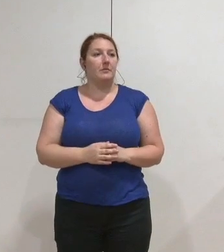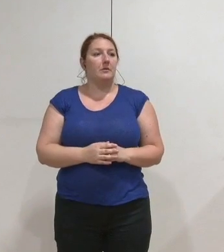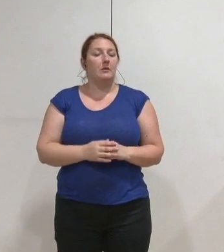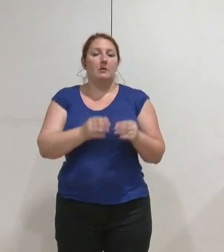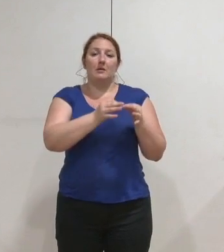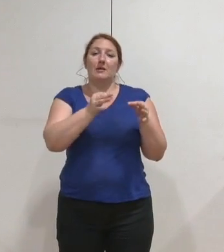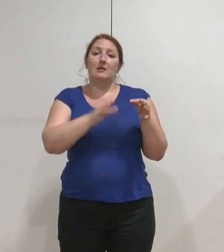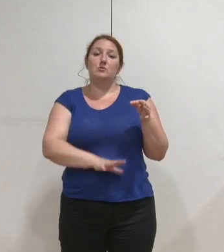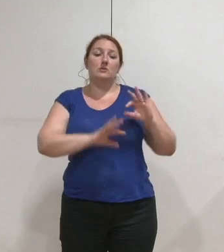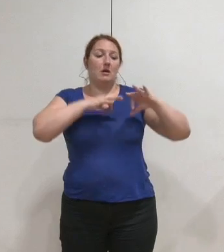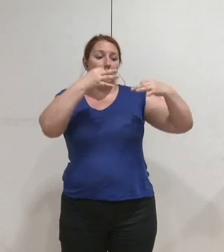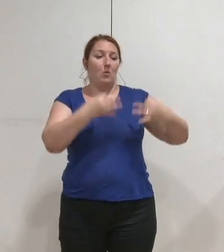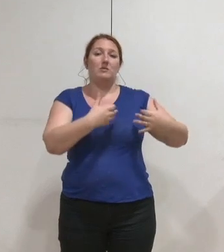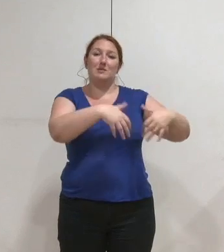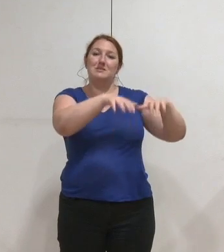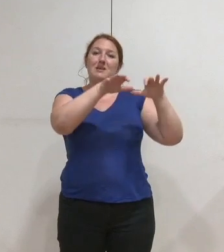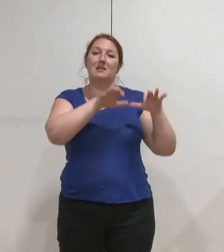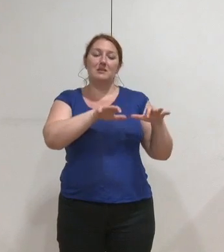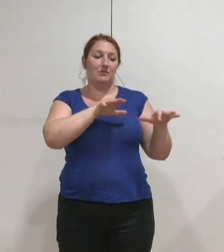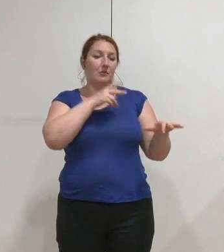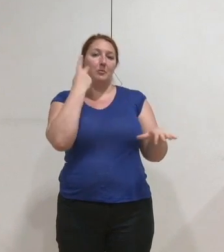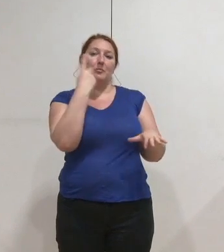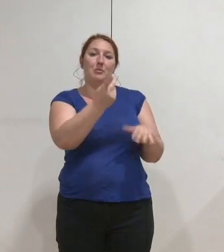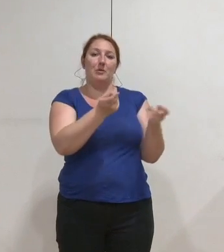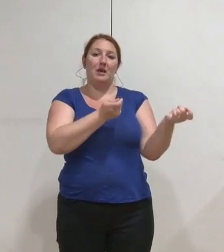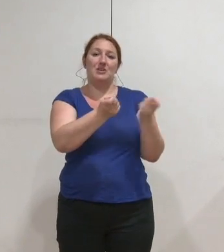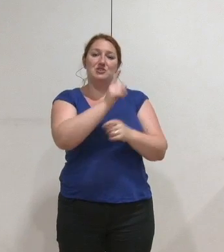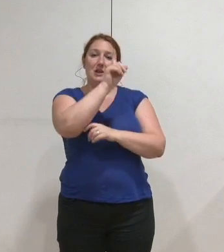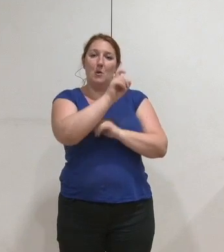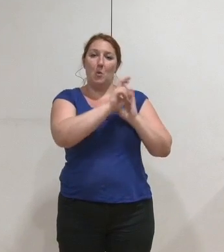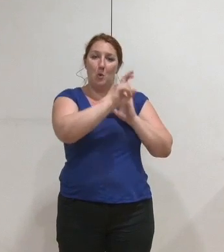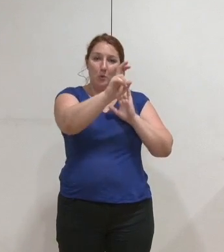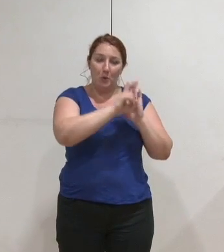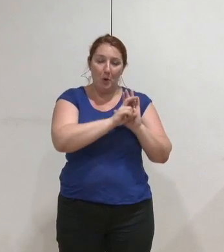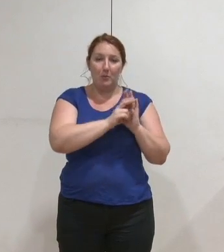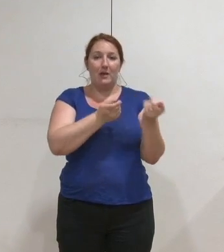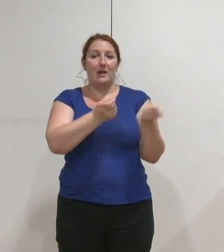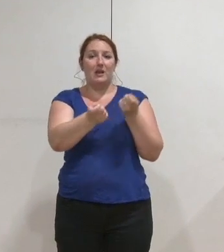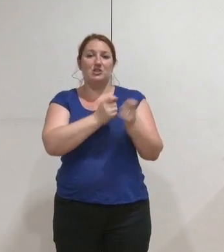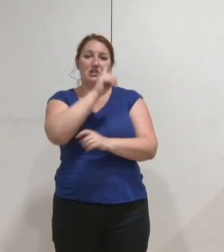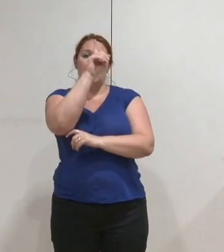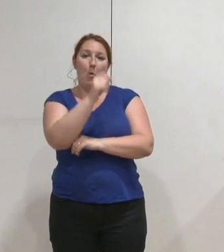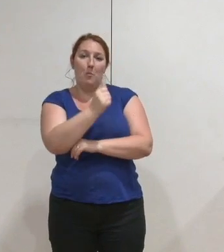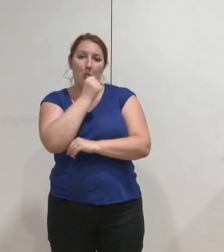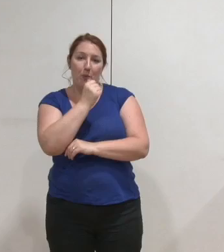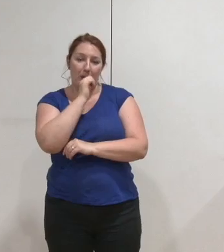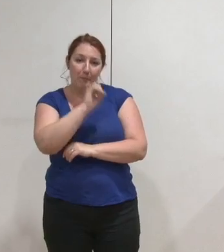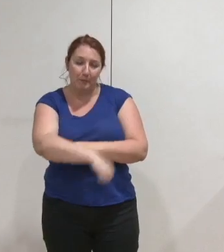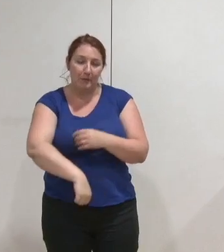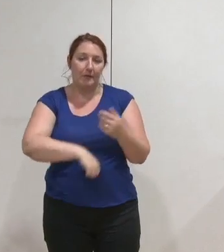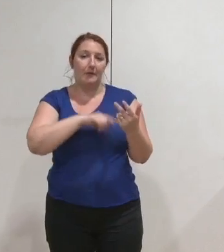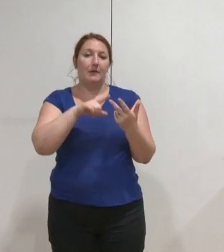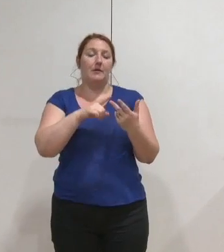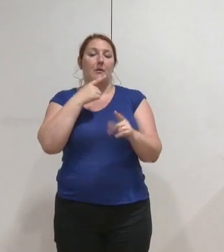ult constaté au compte administratif de la Régie des EAU de Grenoble de la régie de l'eau potable ainsi que leur